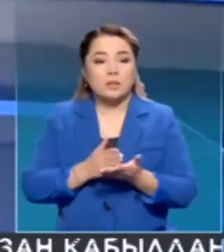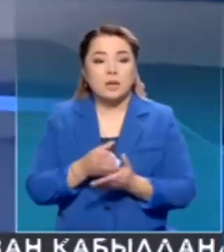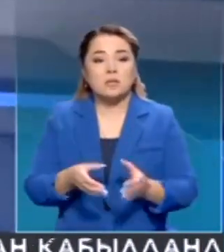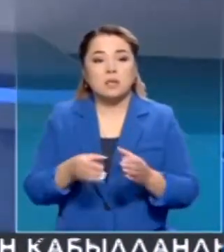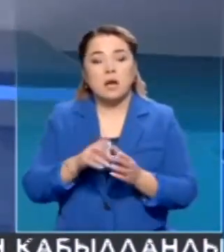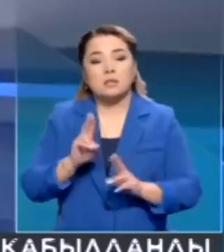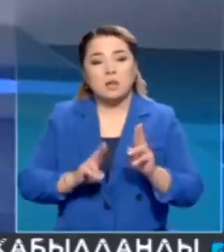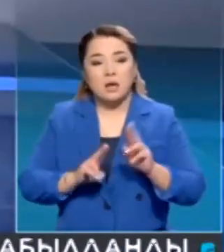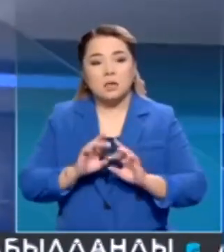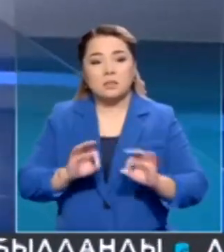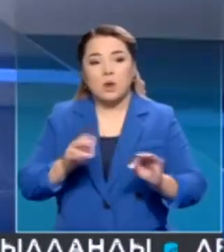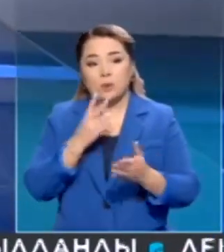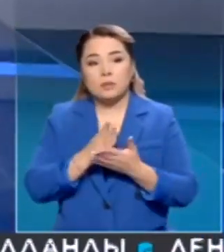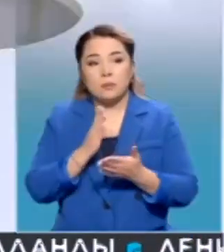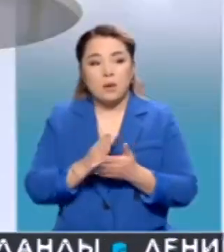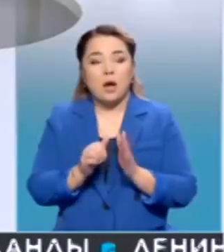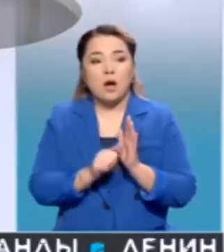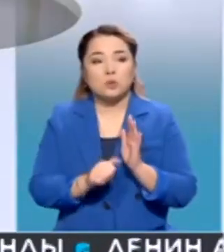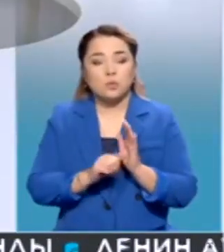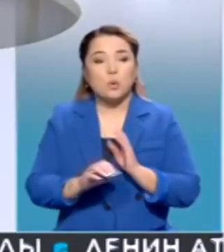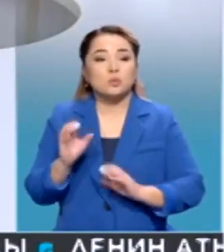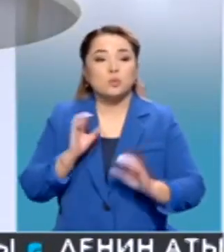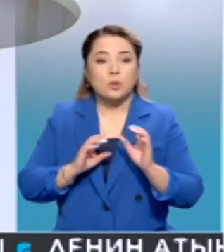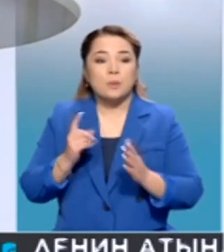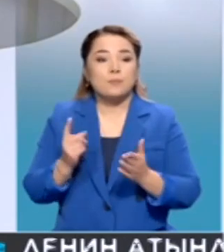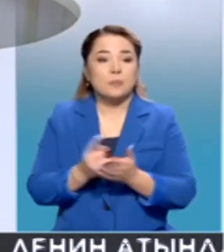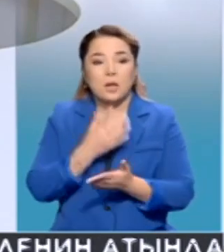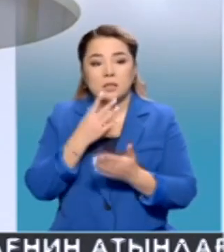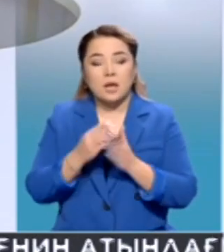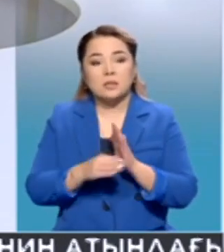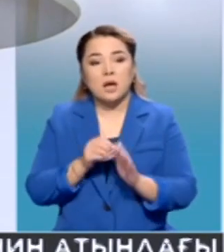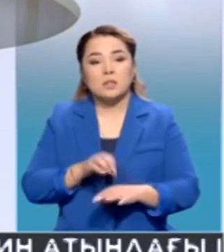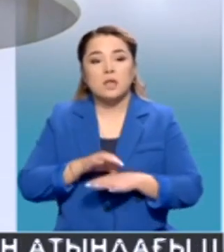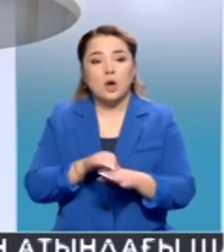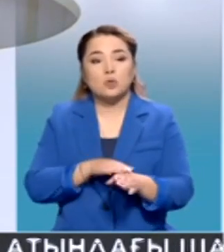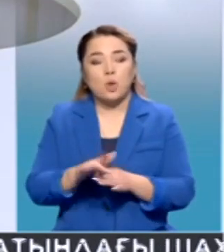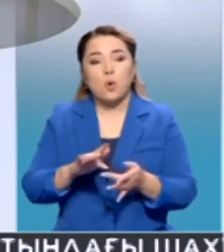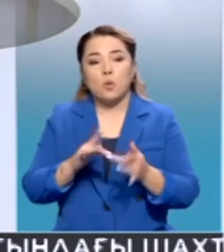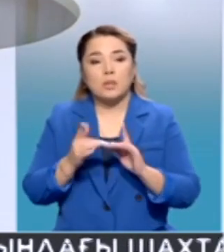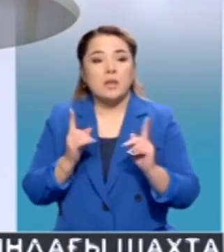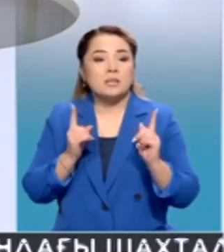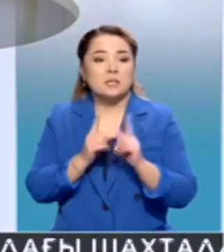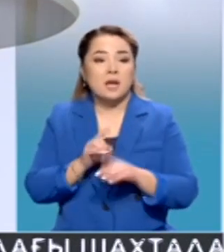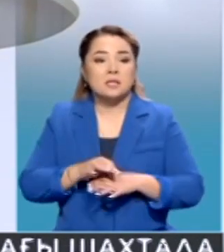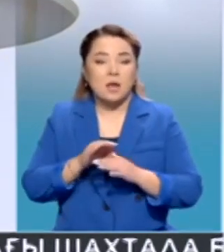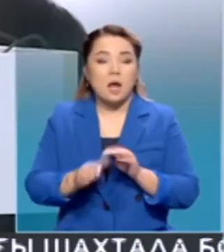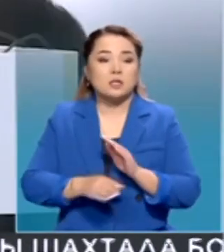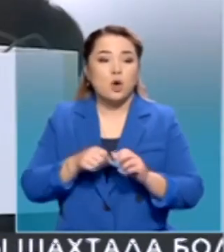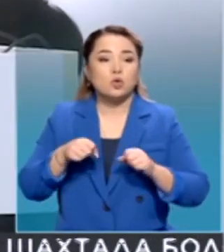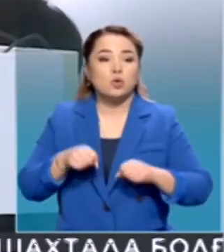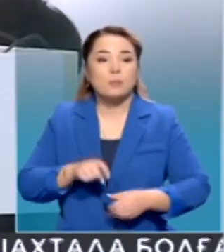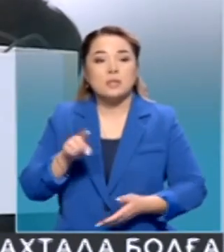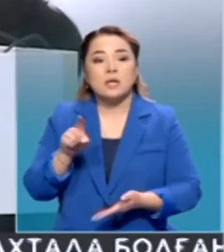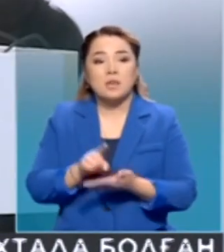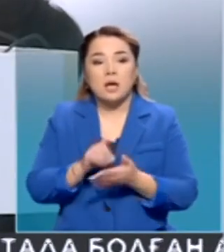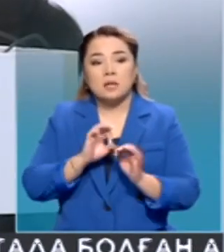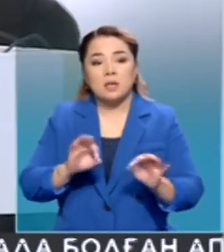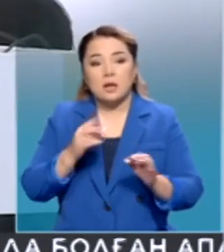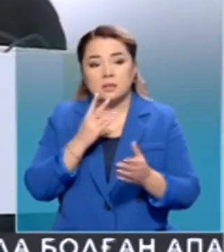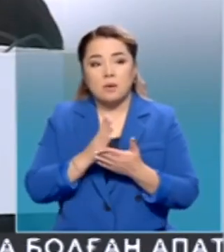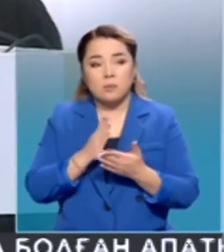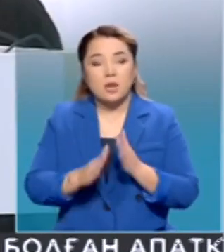науқанның ережесін түсіндірді. 600 студент алғаш рет өз таңдауын жасайды. Онлайн кездесуде сайлаушылардың құқығы мен міндеттері жайлы